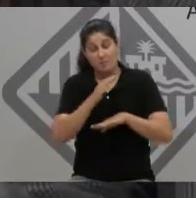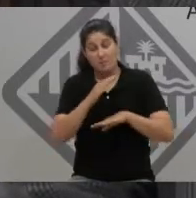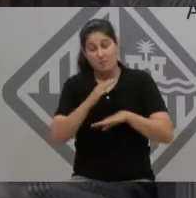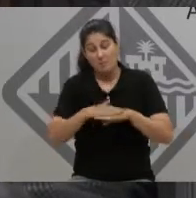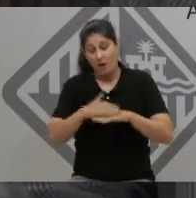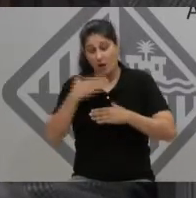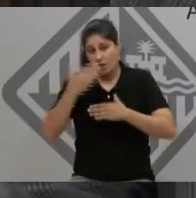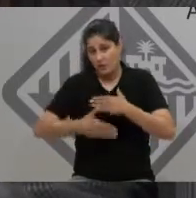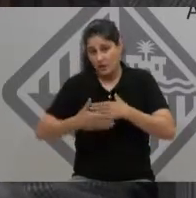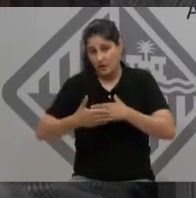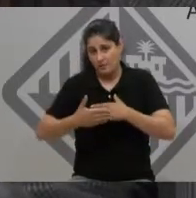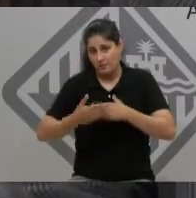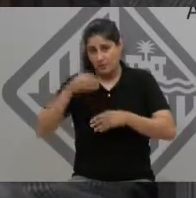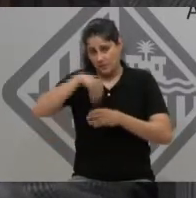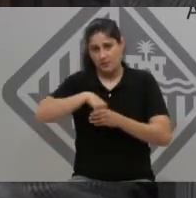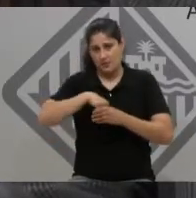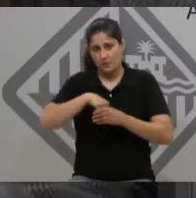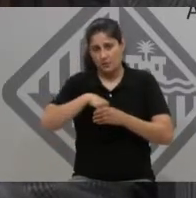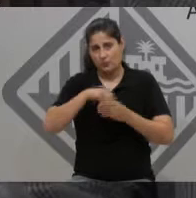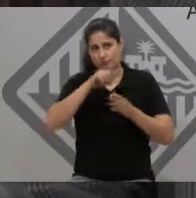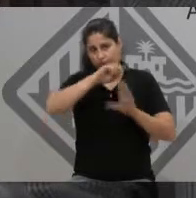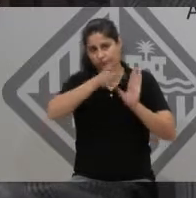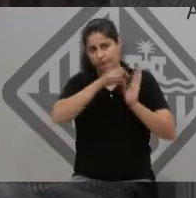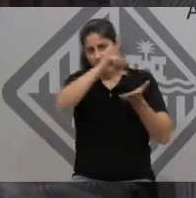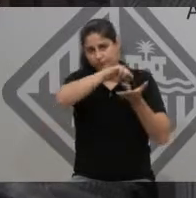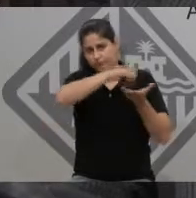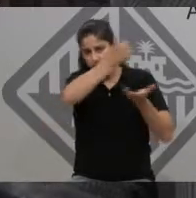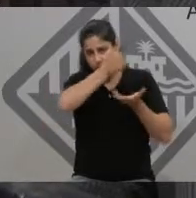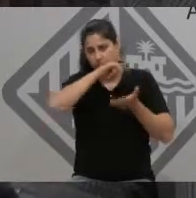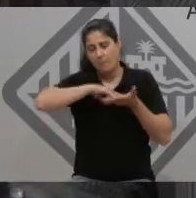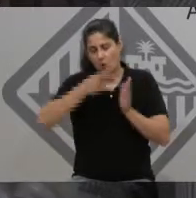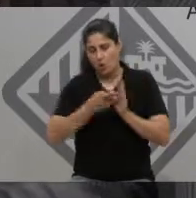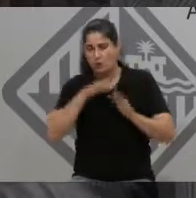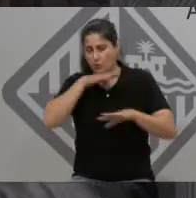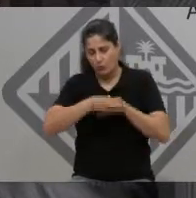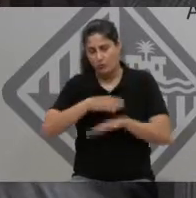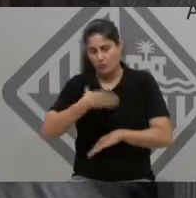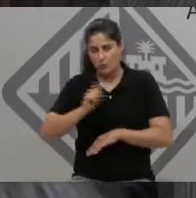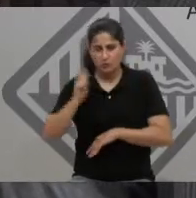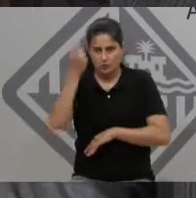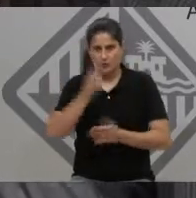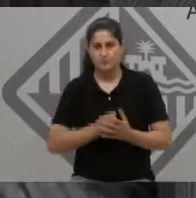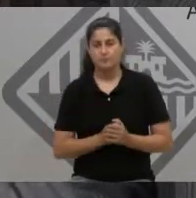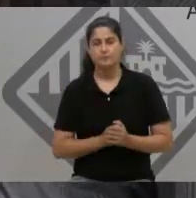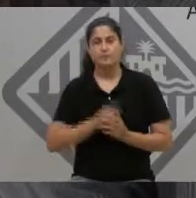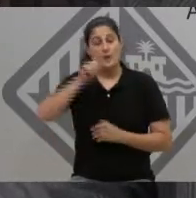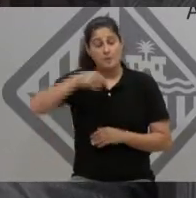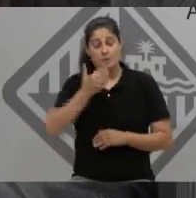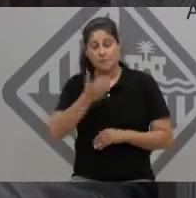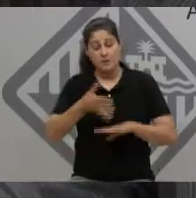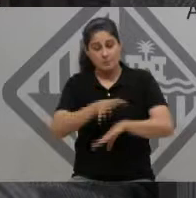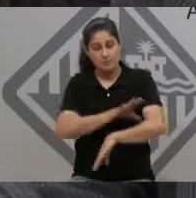per la qual s'han concedit aquest fons, se puguin dur a terme tots els projectes presentats. Demanem també a l'Ajuntament de